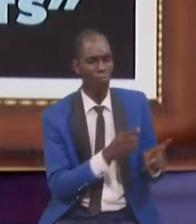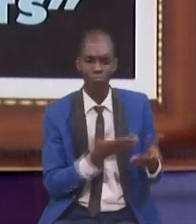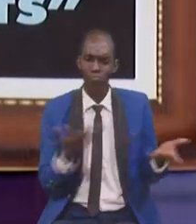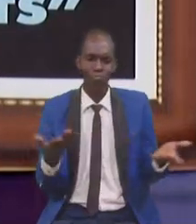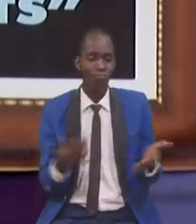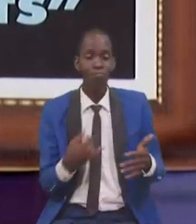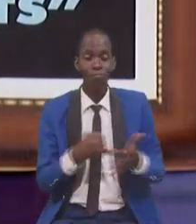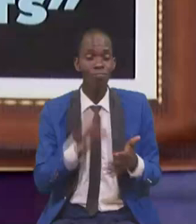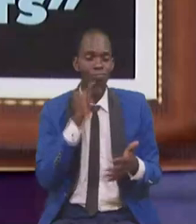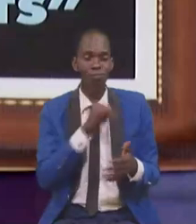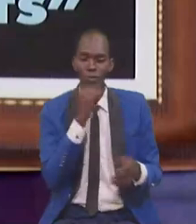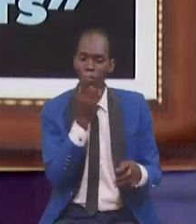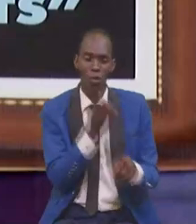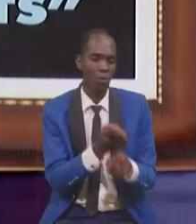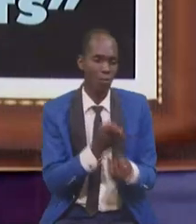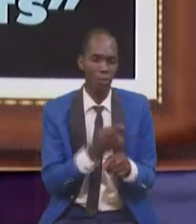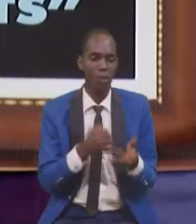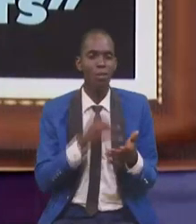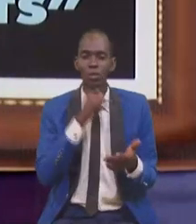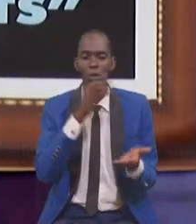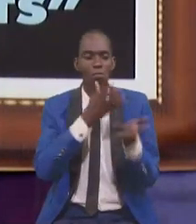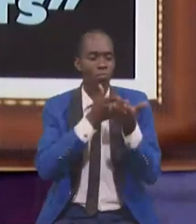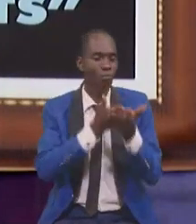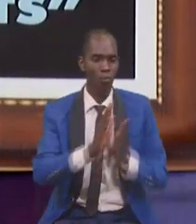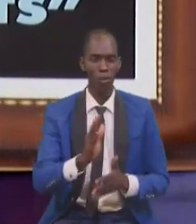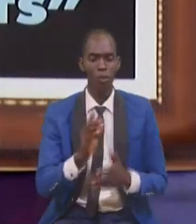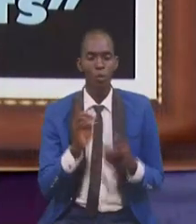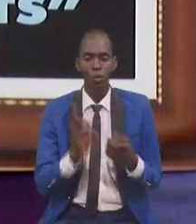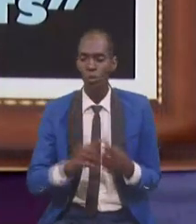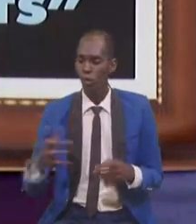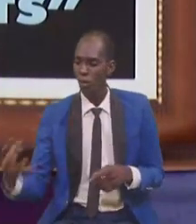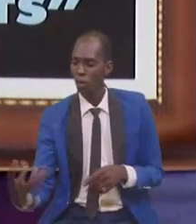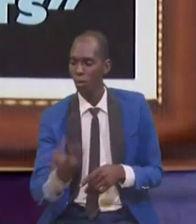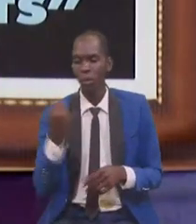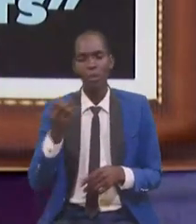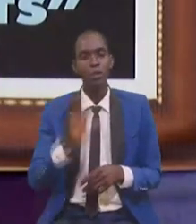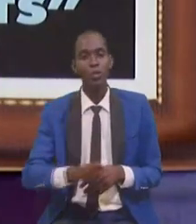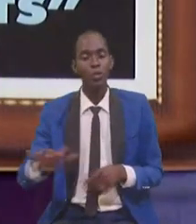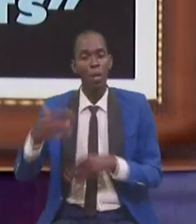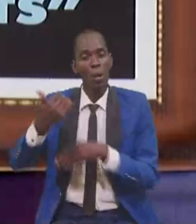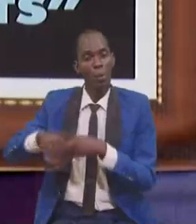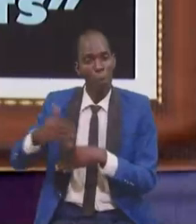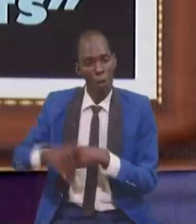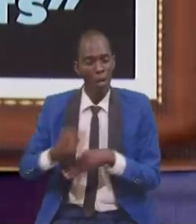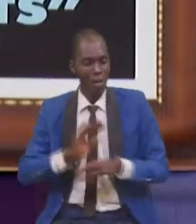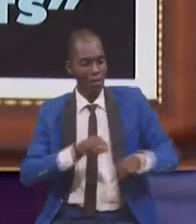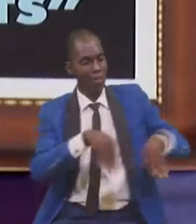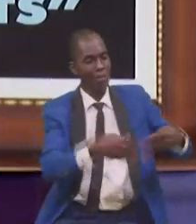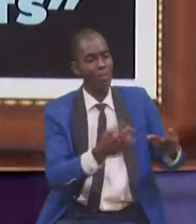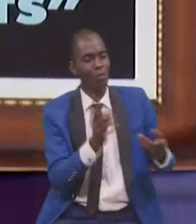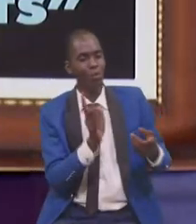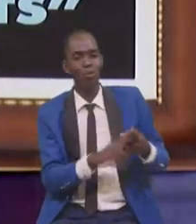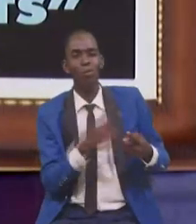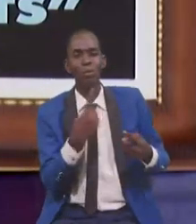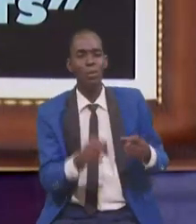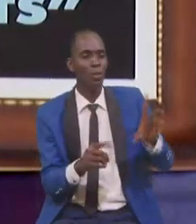bien, il n'est pas convenable, il n'est pas approprié de prendre le pain des enfants et de le